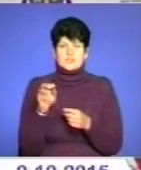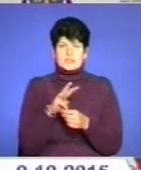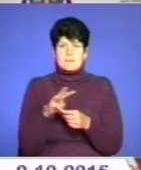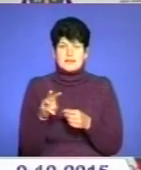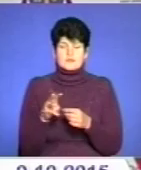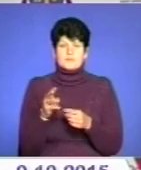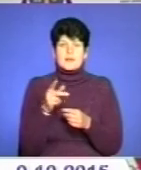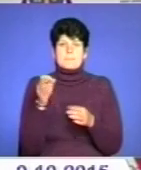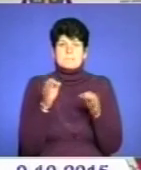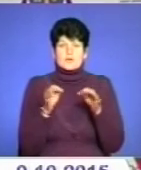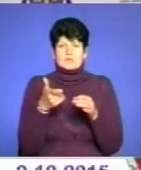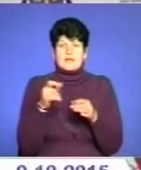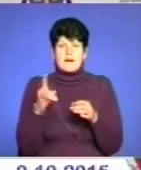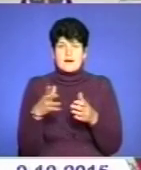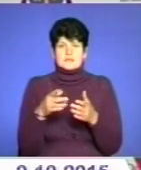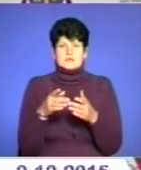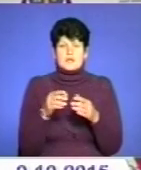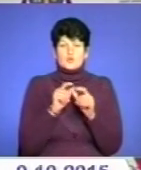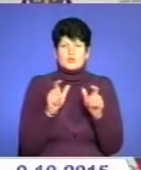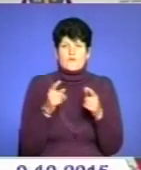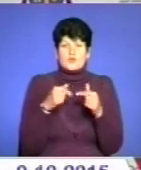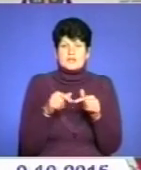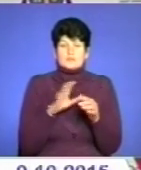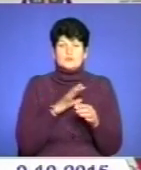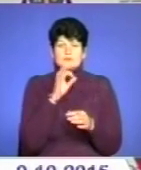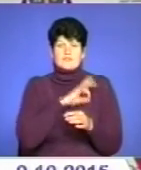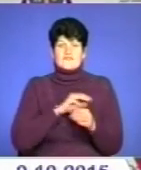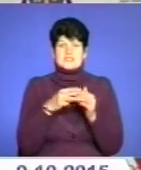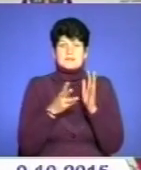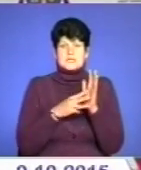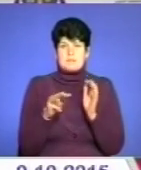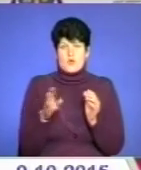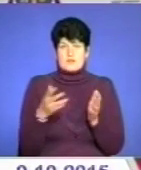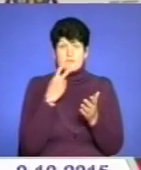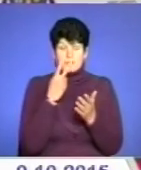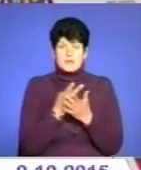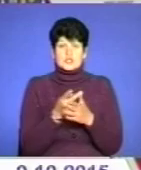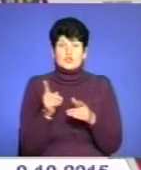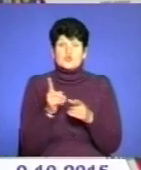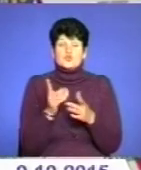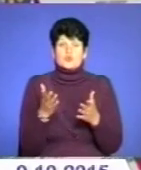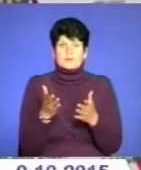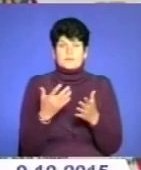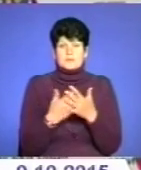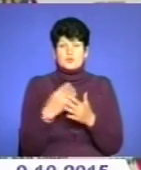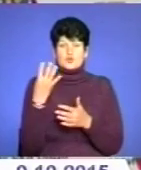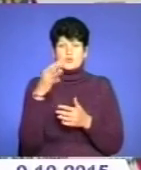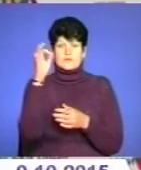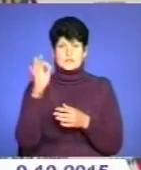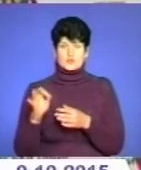газу для бюджетних установ та організацій було спожито 18 мільйонів. Тобто ви бачите, що майже 40%